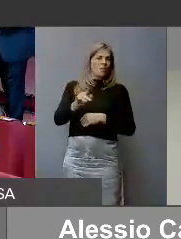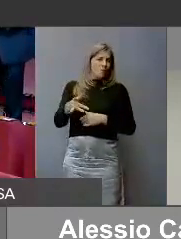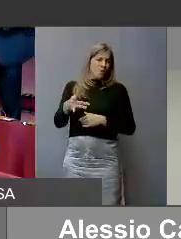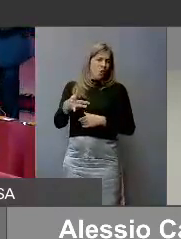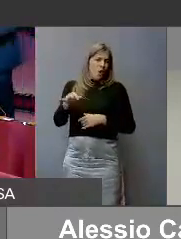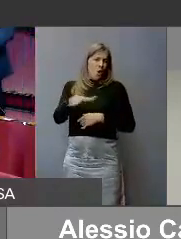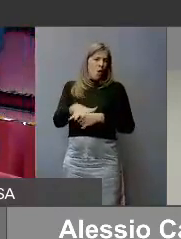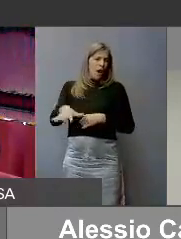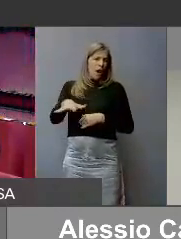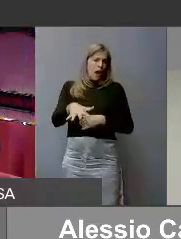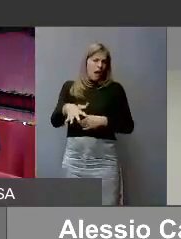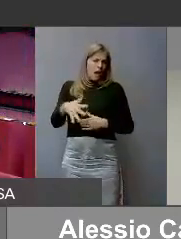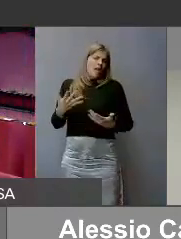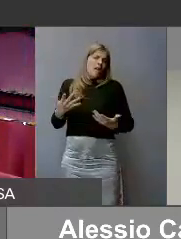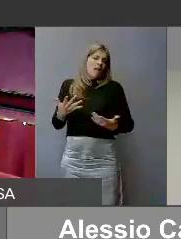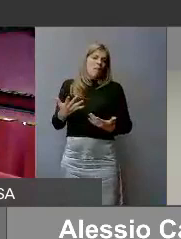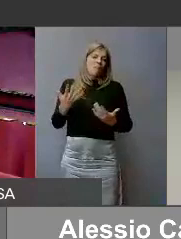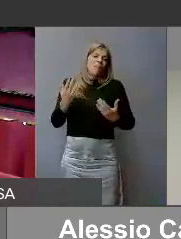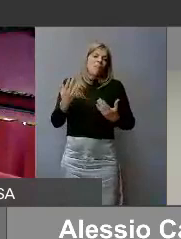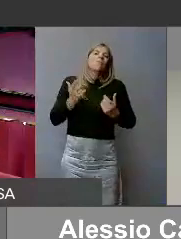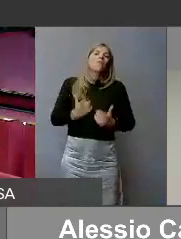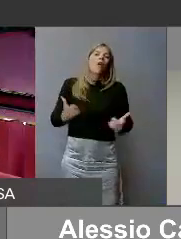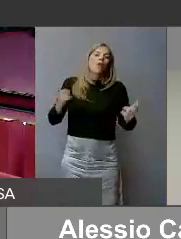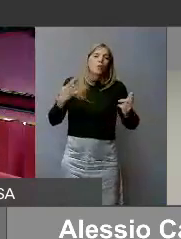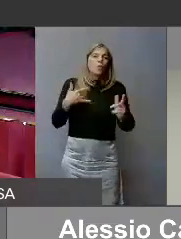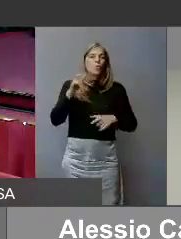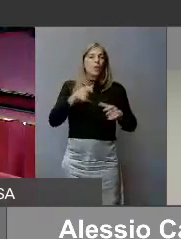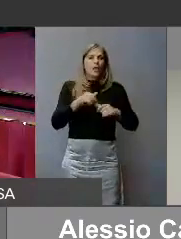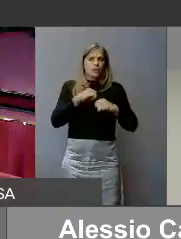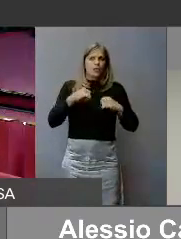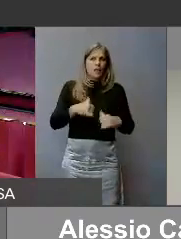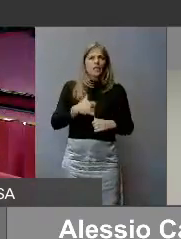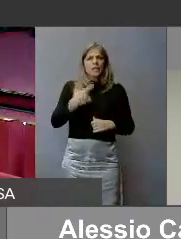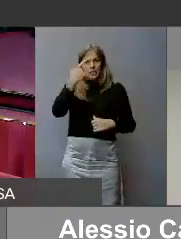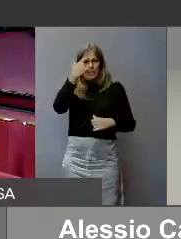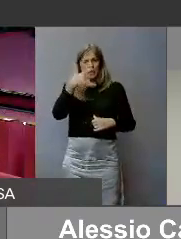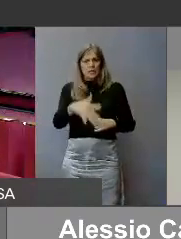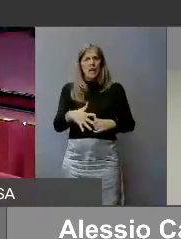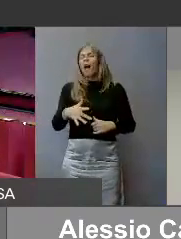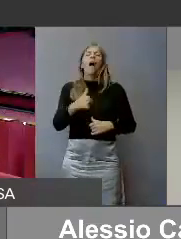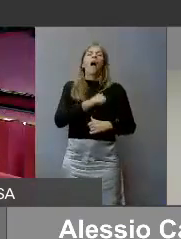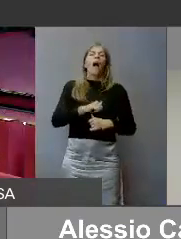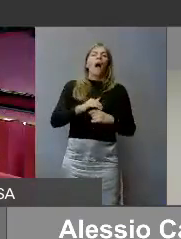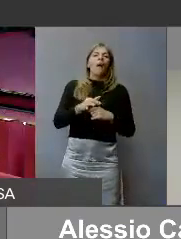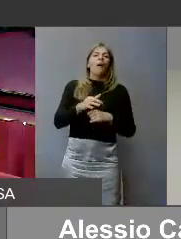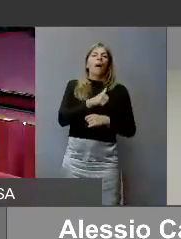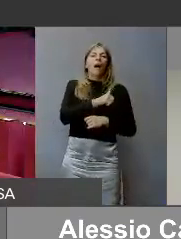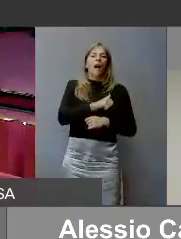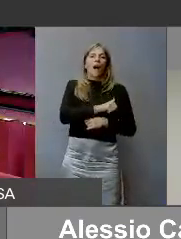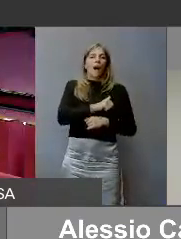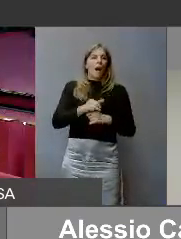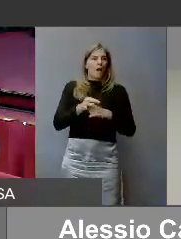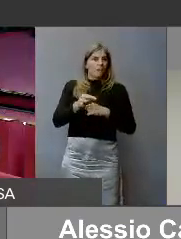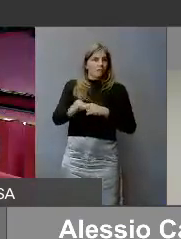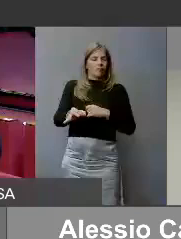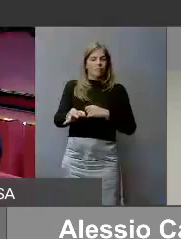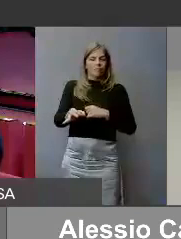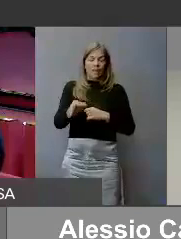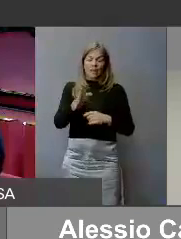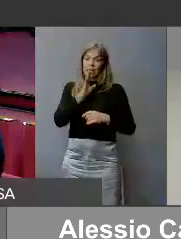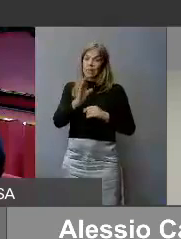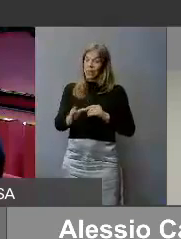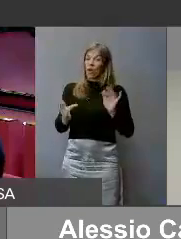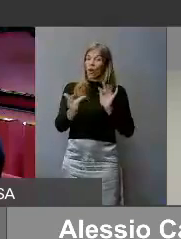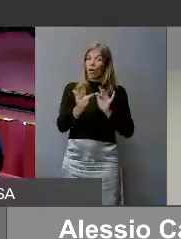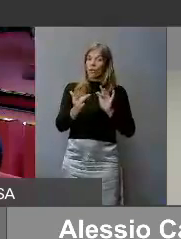almeno per fortuna ancora i cittadini la interpretano in questo modo l'amministrazione direttamente in collegamento con